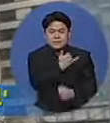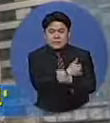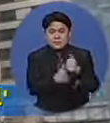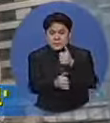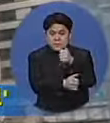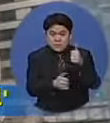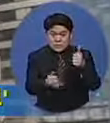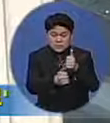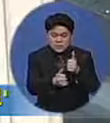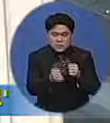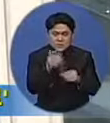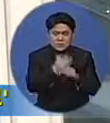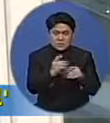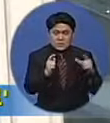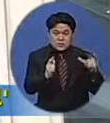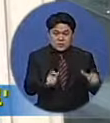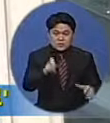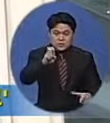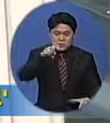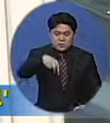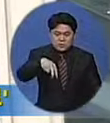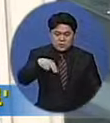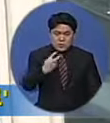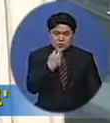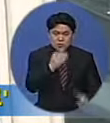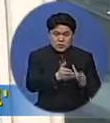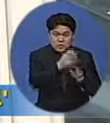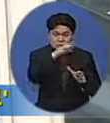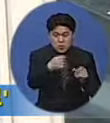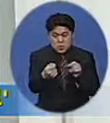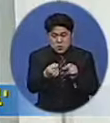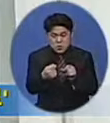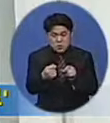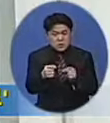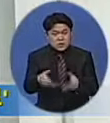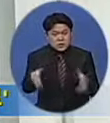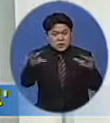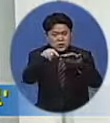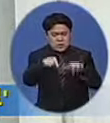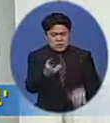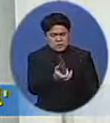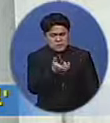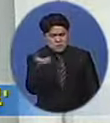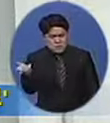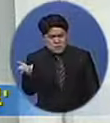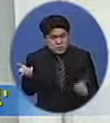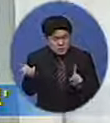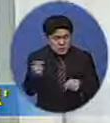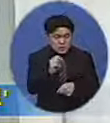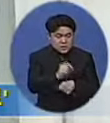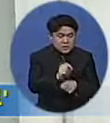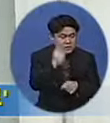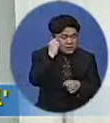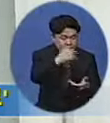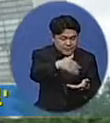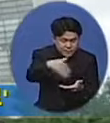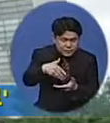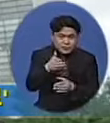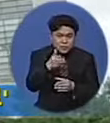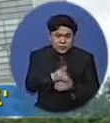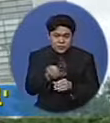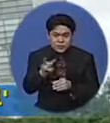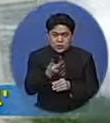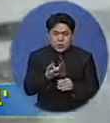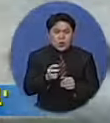인권위는 중국 무교동 서울시청 인근에 있는 현 청사를 이전하는 방안을 놓고 최근 직원들의 의견 수렴과